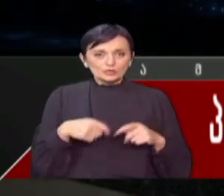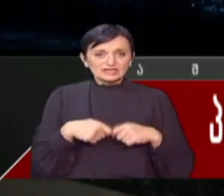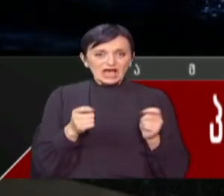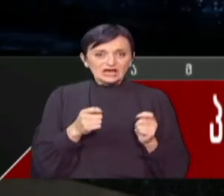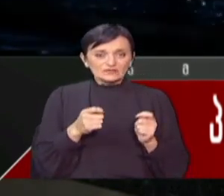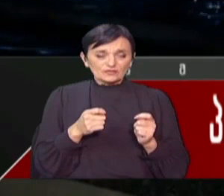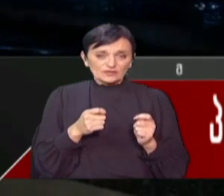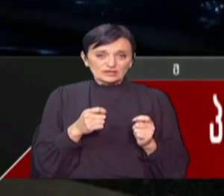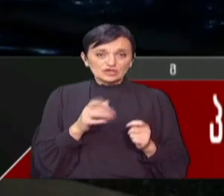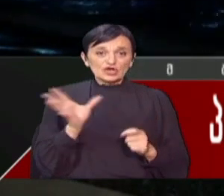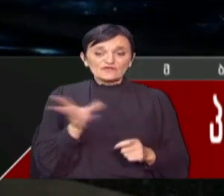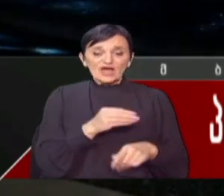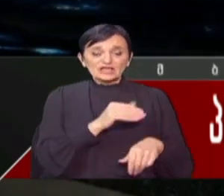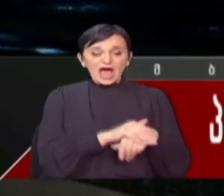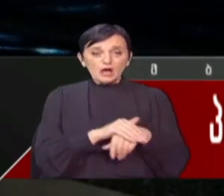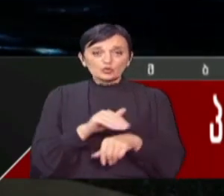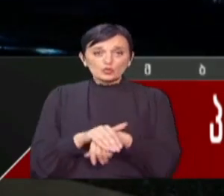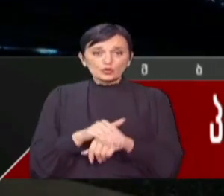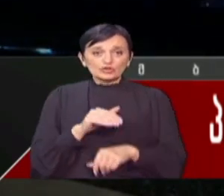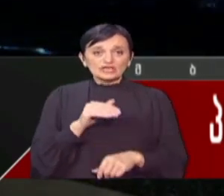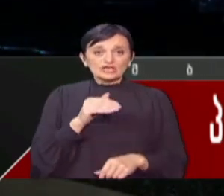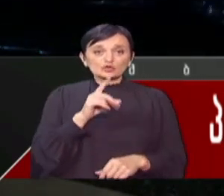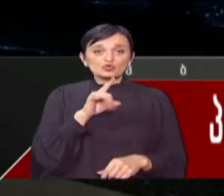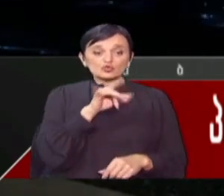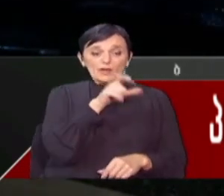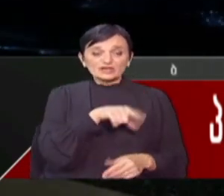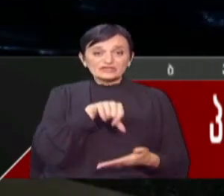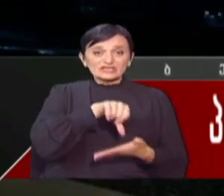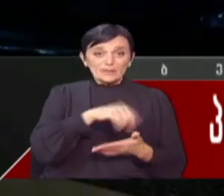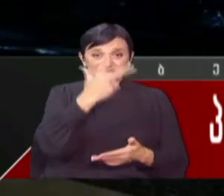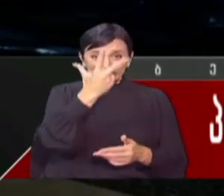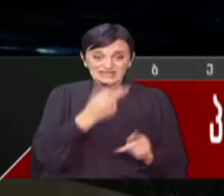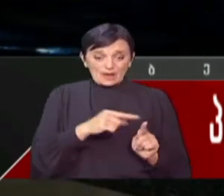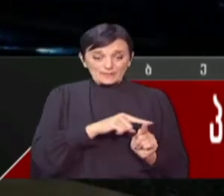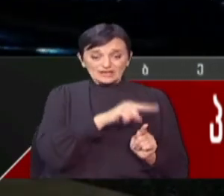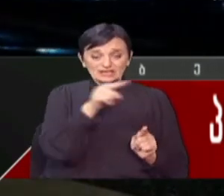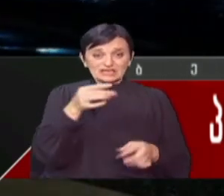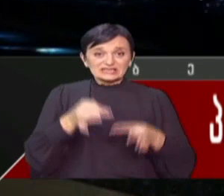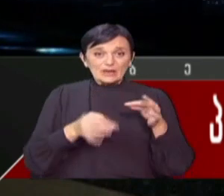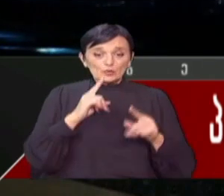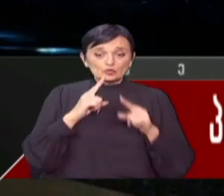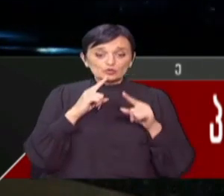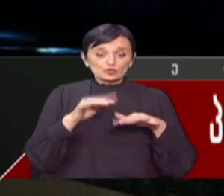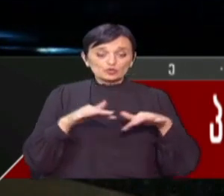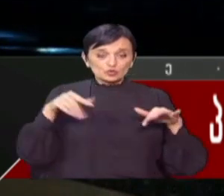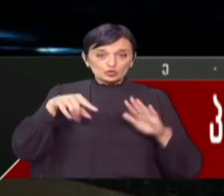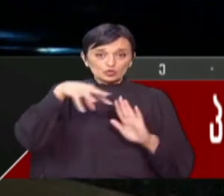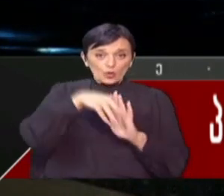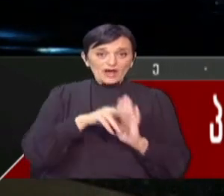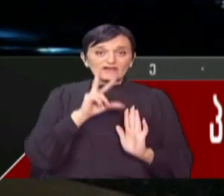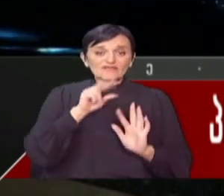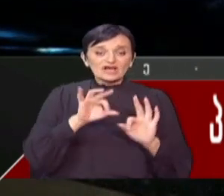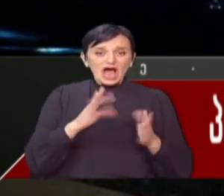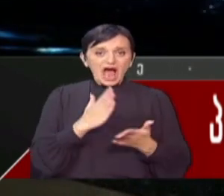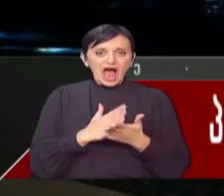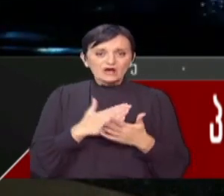hueva svina idat. Ola is argumenti romelit, surabișul is armomat, că ne mam, sami drizgan maulobași sa sa martlo, stomata darbași, gajgeres,